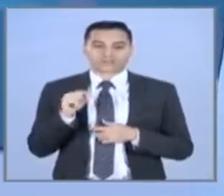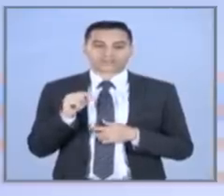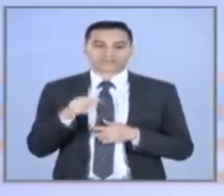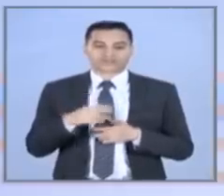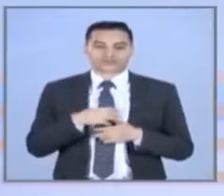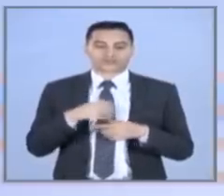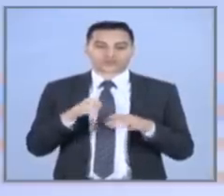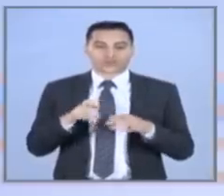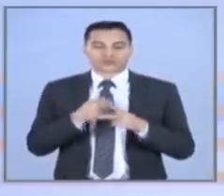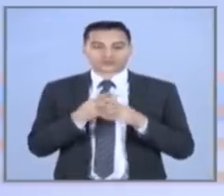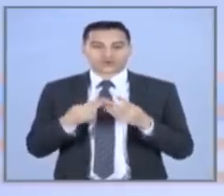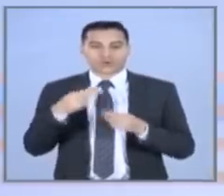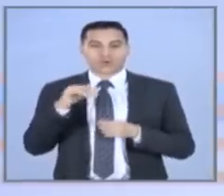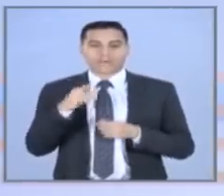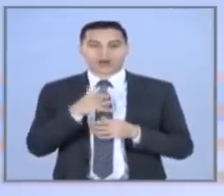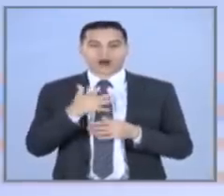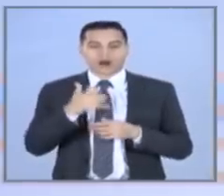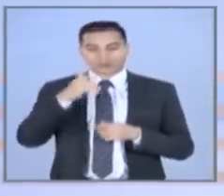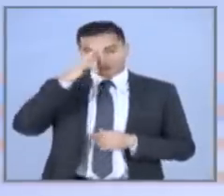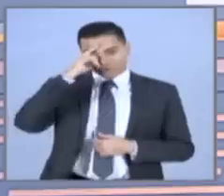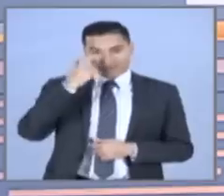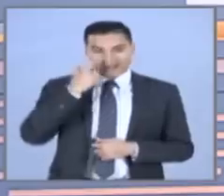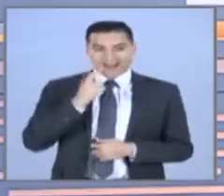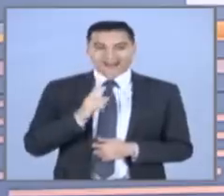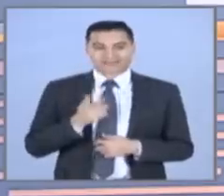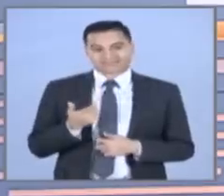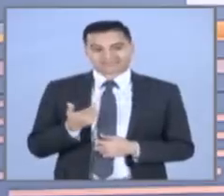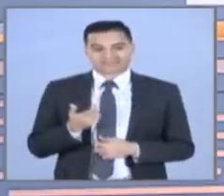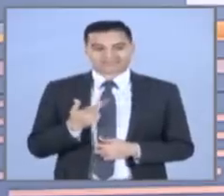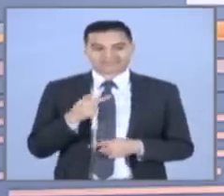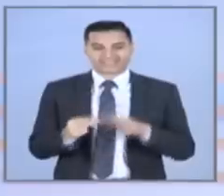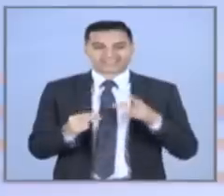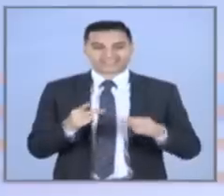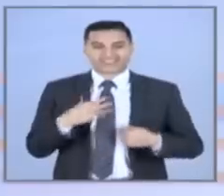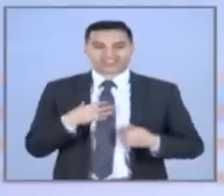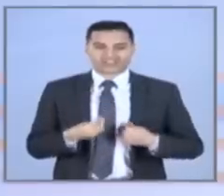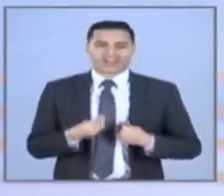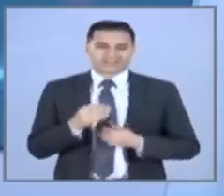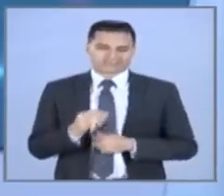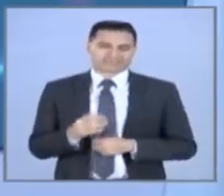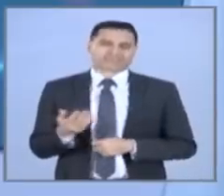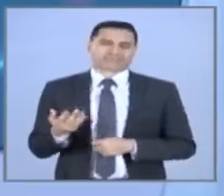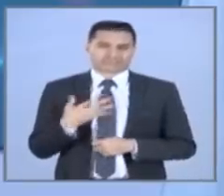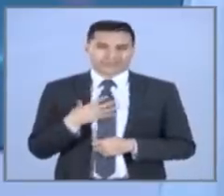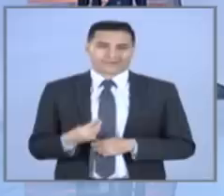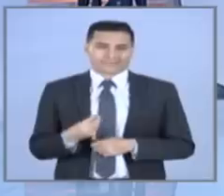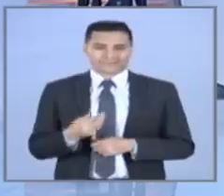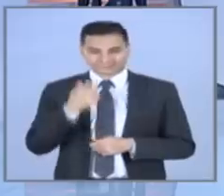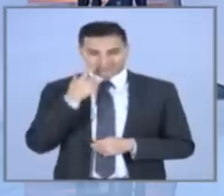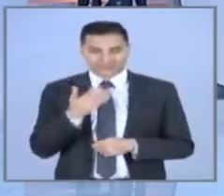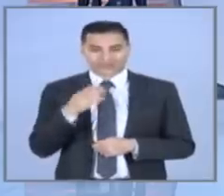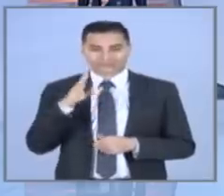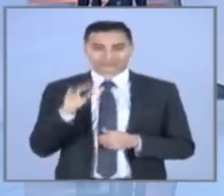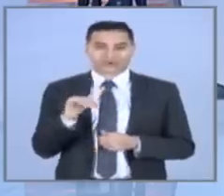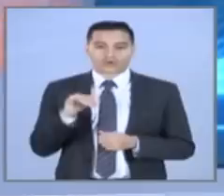سلام، ده بقول لك إيه، ده عمر أخوك ده طلع شرير جدا. لا والله عمر طيب. شرير طيب؟ بجد؟ آه.